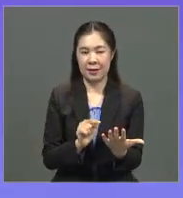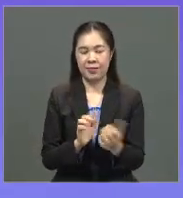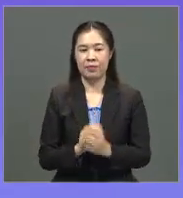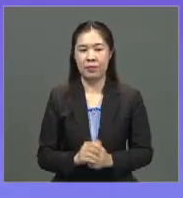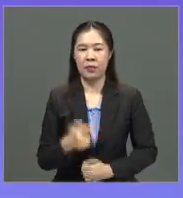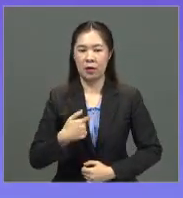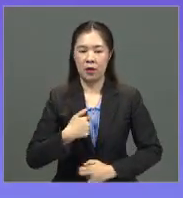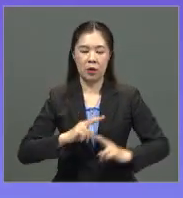เราก็ยังต้องป้องกันตัวเอง